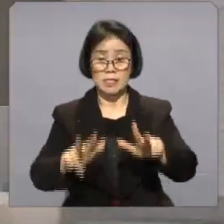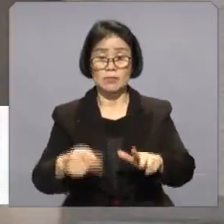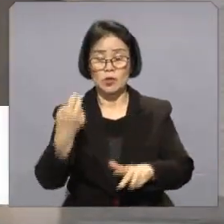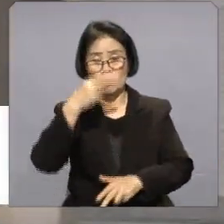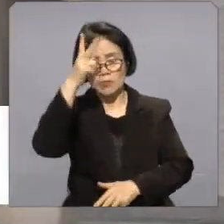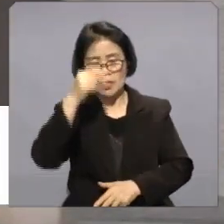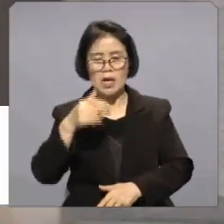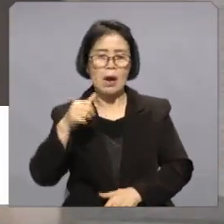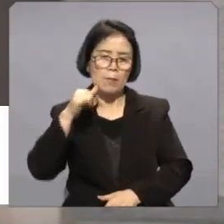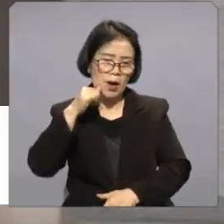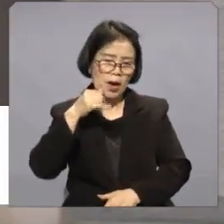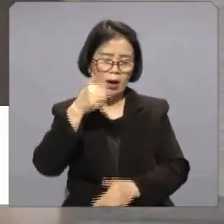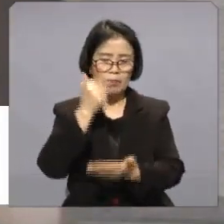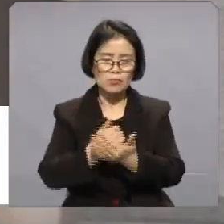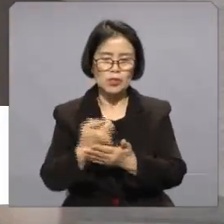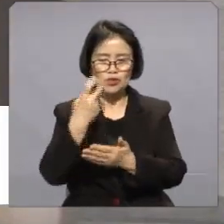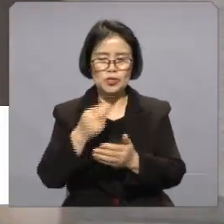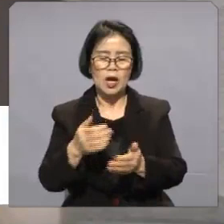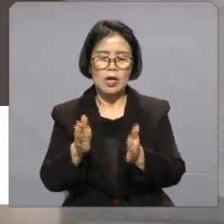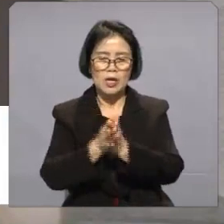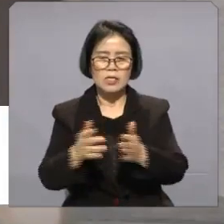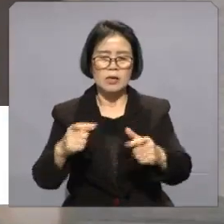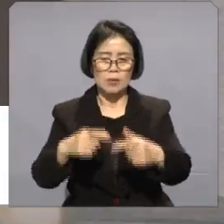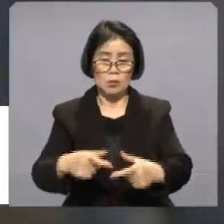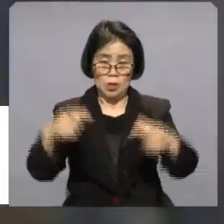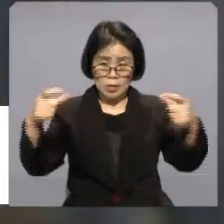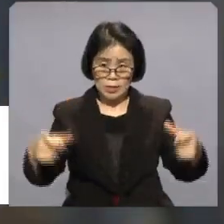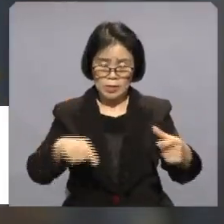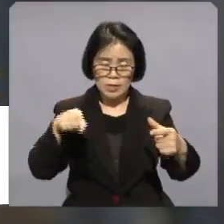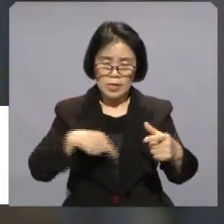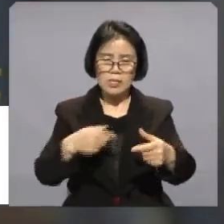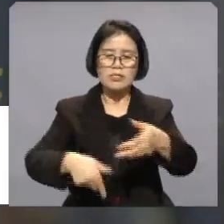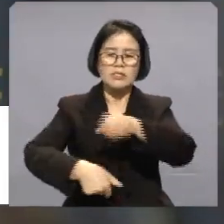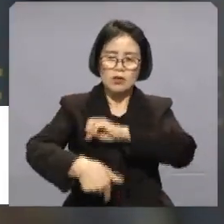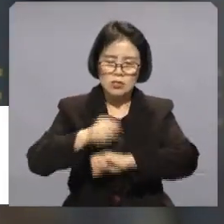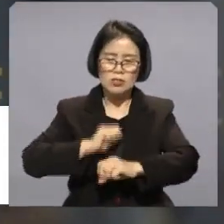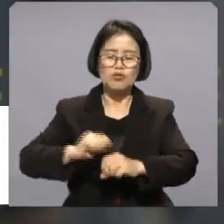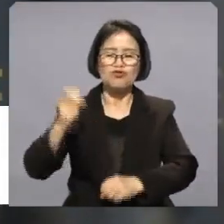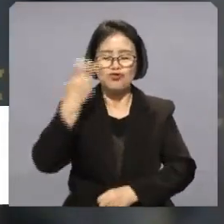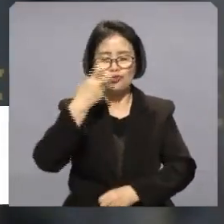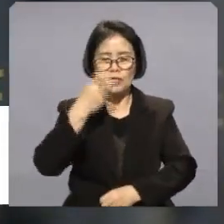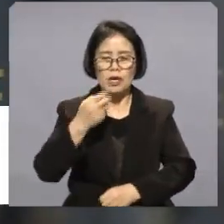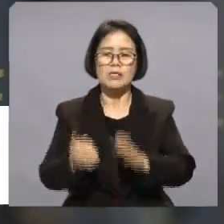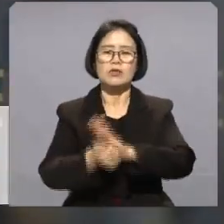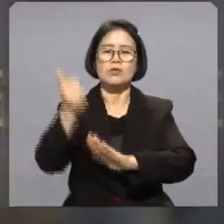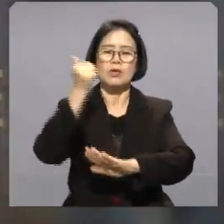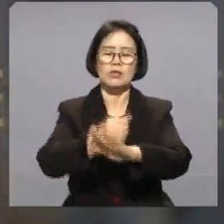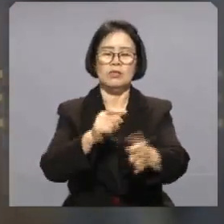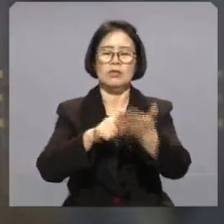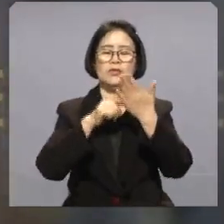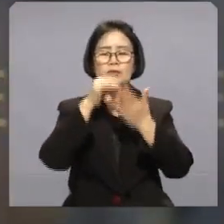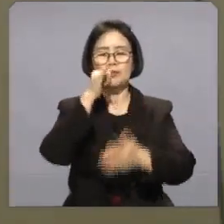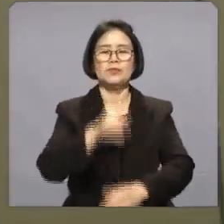검찰은 마약 범죄 등 수사 개시 범위가 확대된 분야에서 적극적으로 수사에 나서 성과를 내고 있습니다.